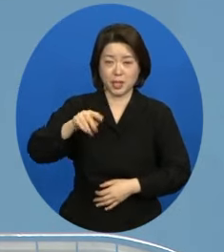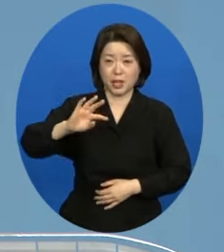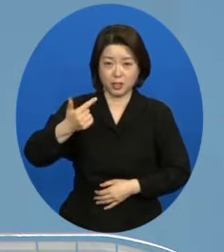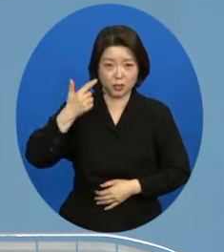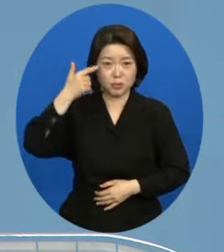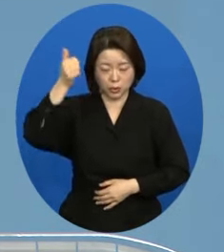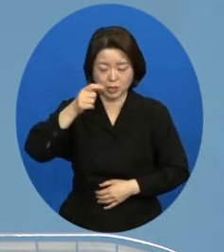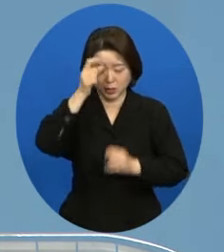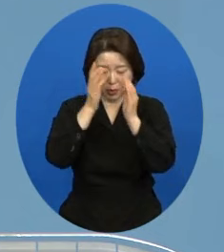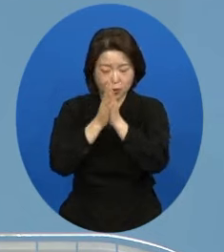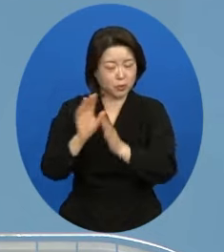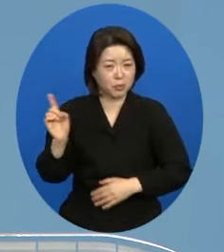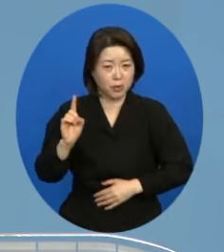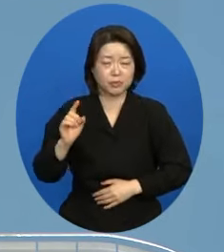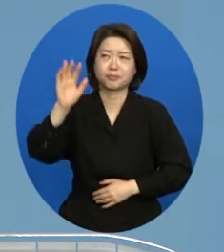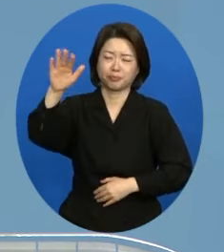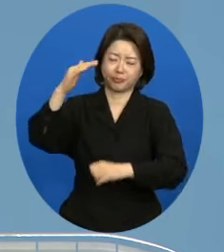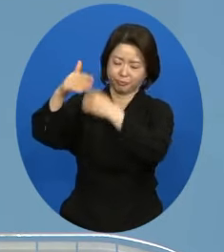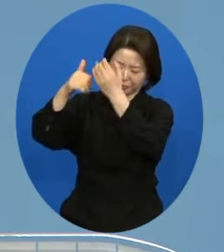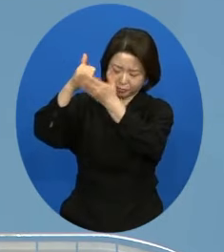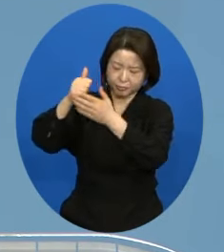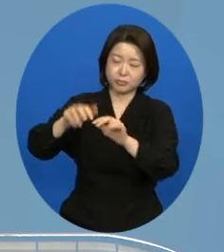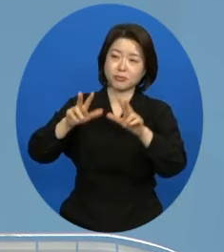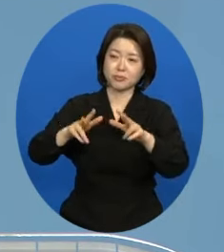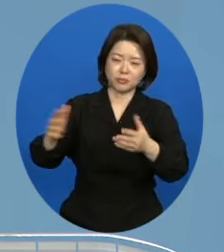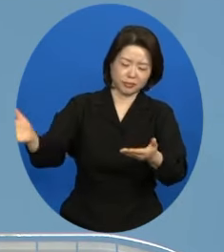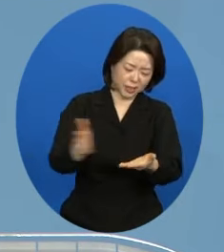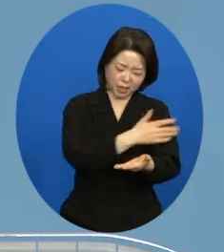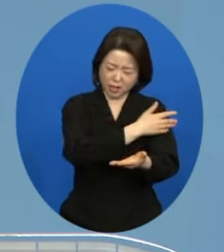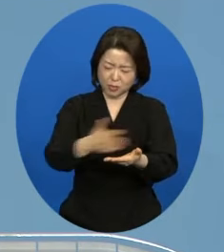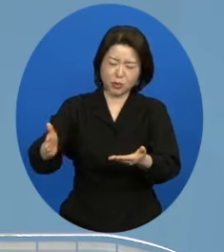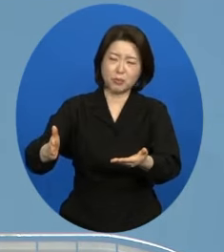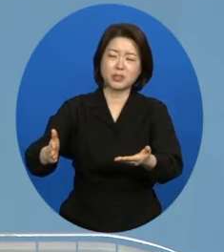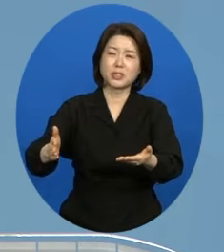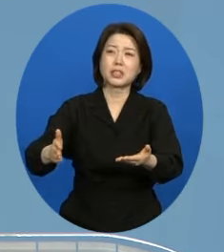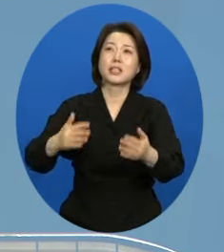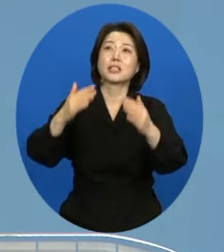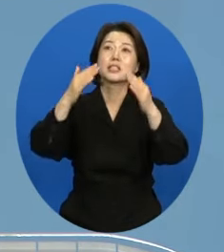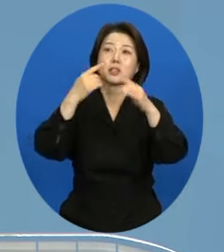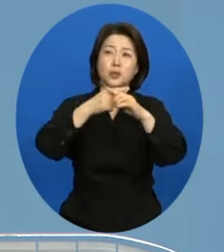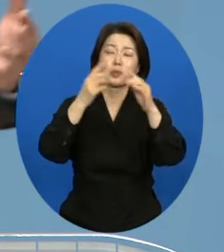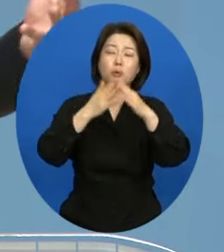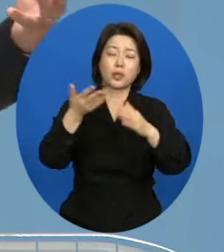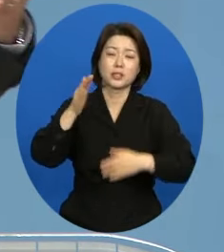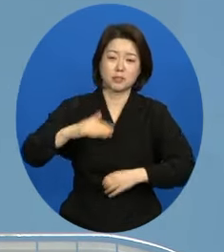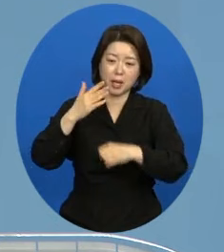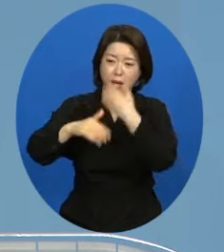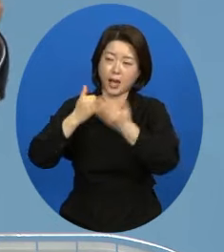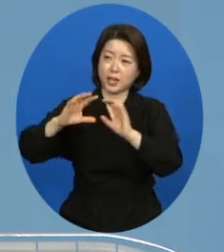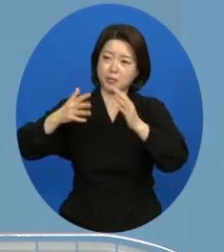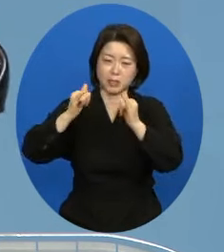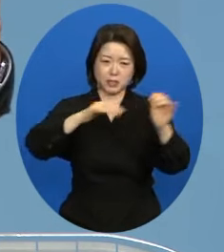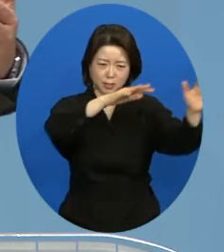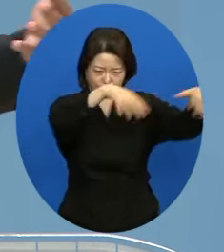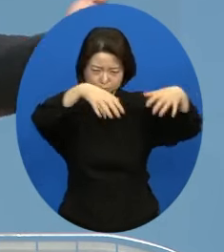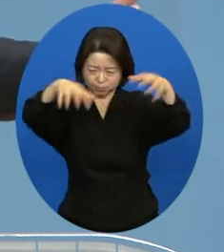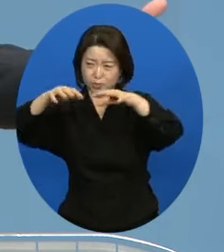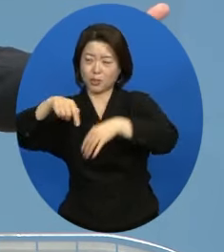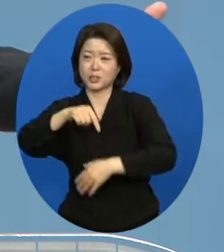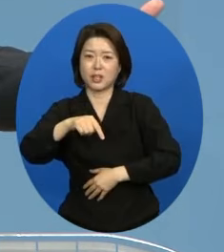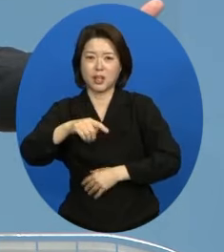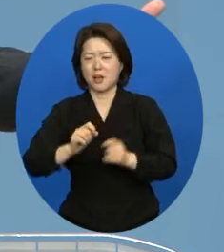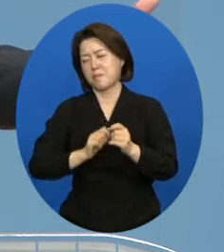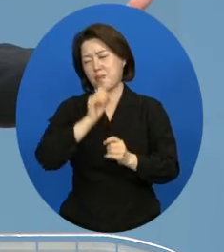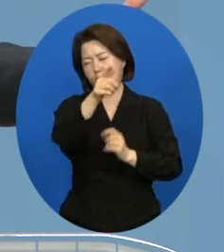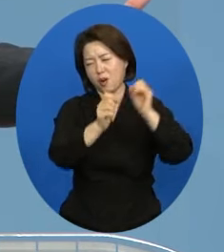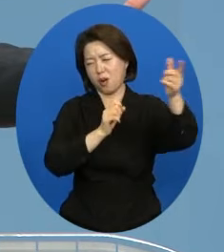하셨대요 하나님 어 지금은 텅빈 성전 같지만 하나님께서 하나님 백성들을 불러 모아 주셔서 저